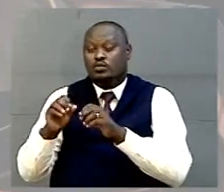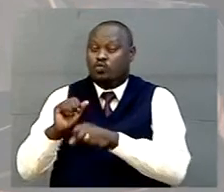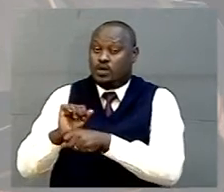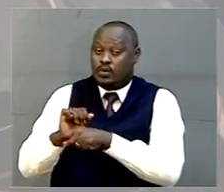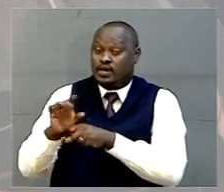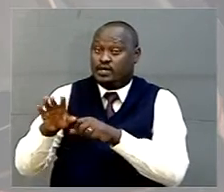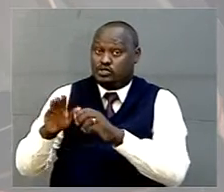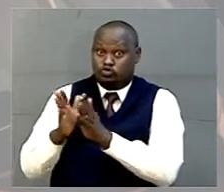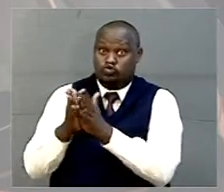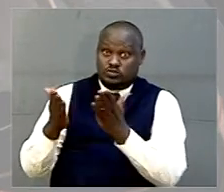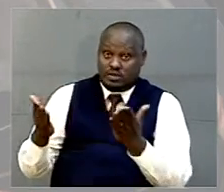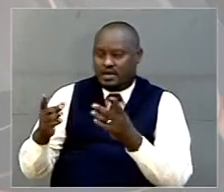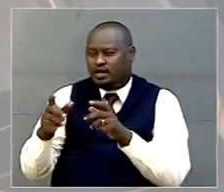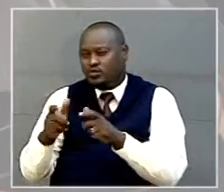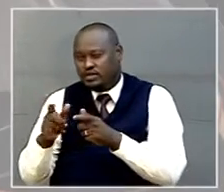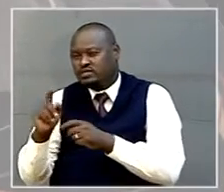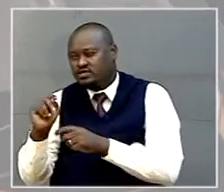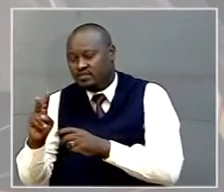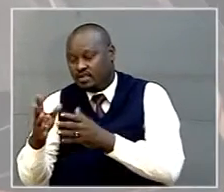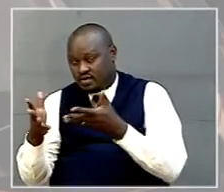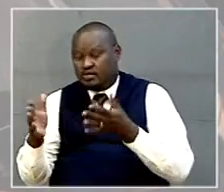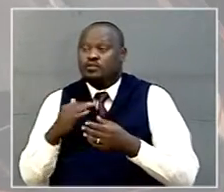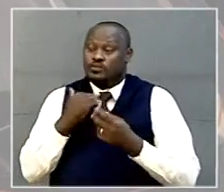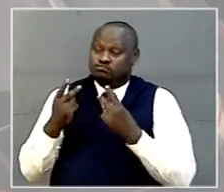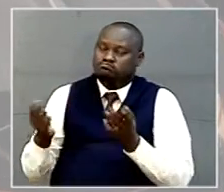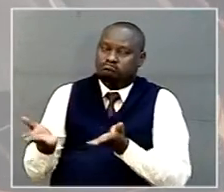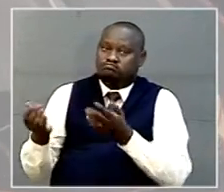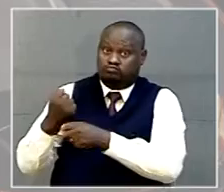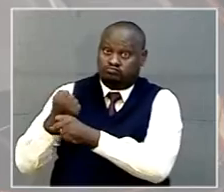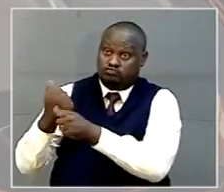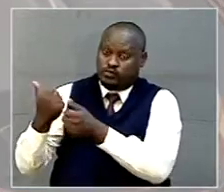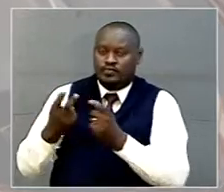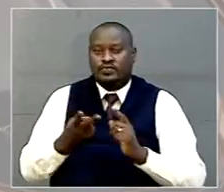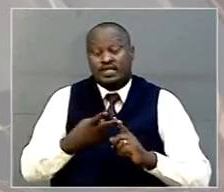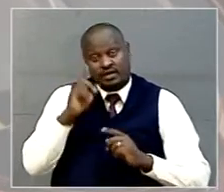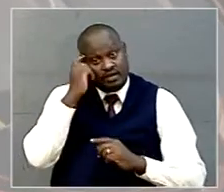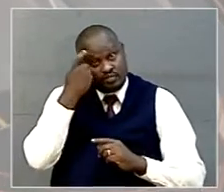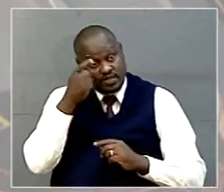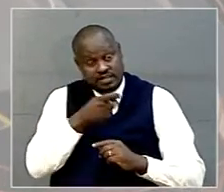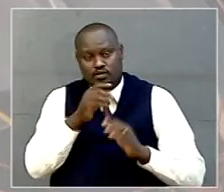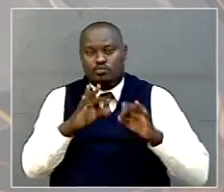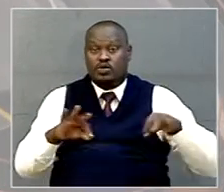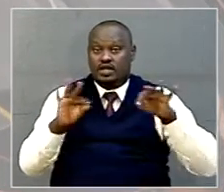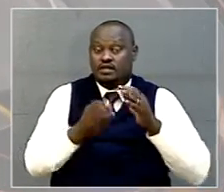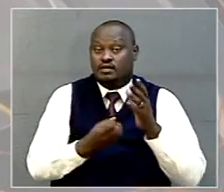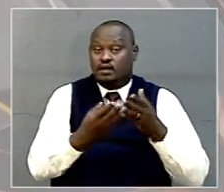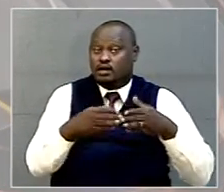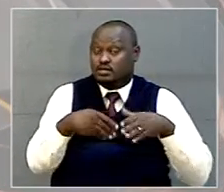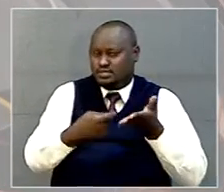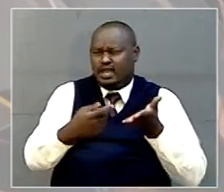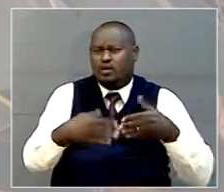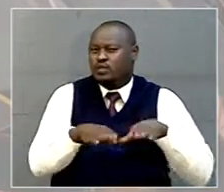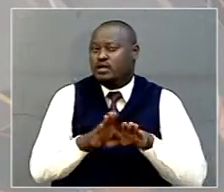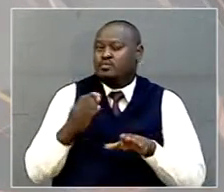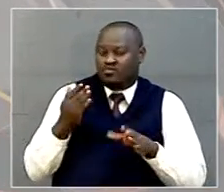ng'eyiika ssaako ate n'okufulibwa ng'emisango egya nnaggomola era gavumenti y'emu yeeweeyo okuteeka mu nkola endagaano zezeeteekako emikono